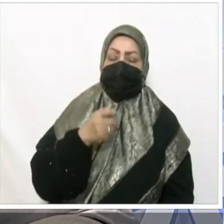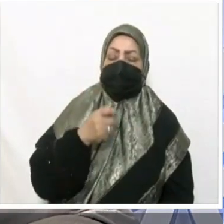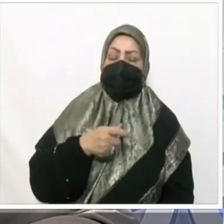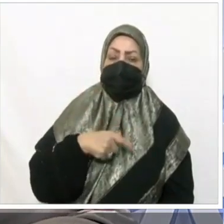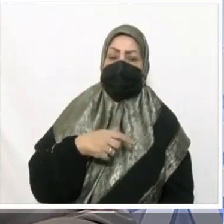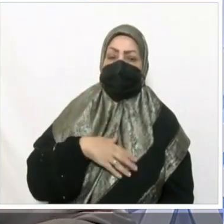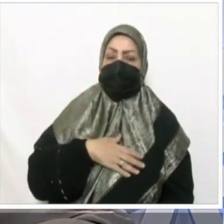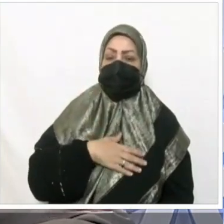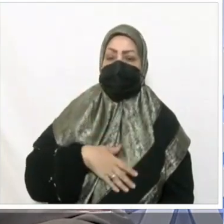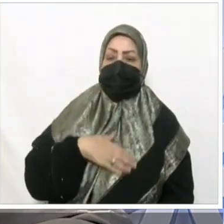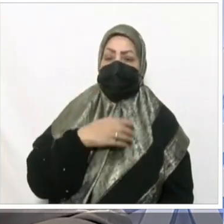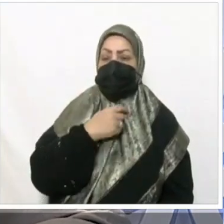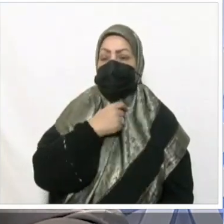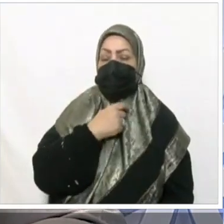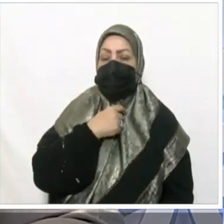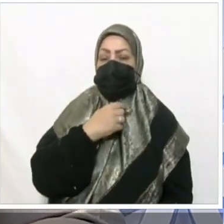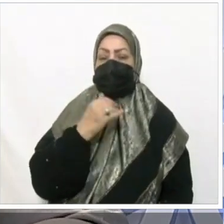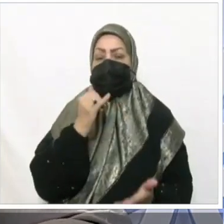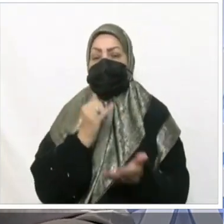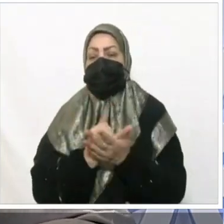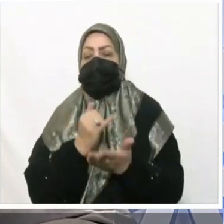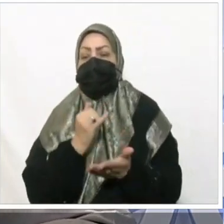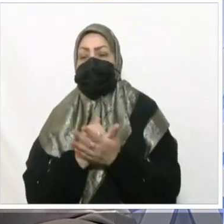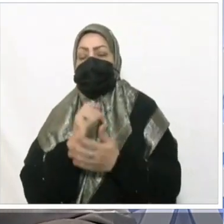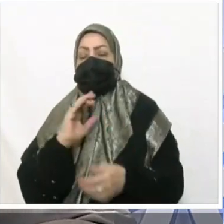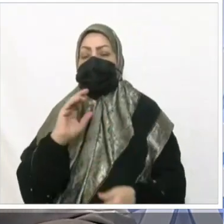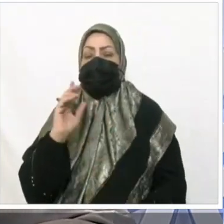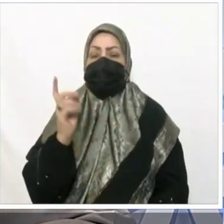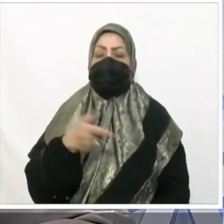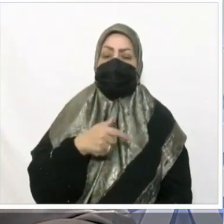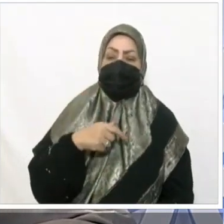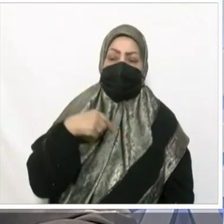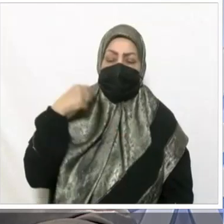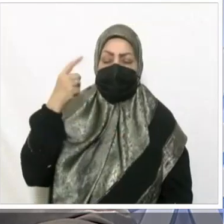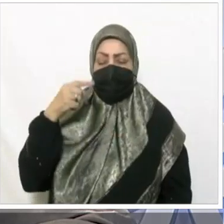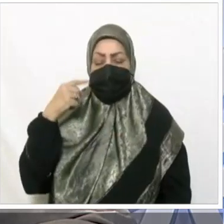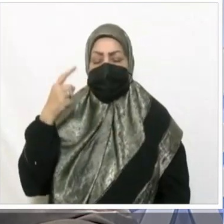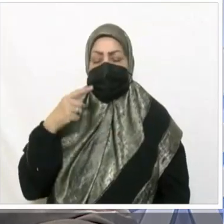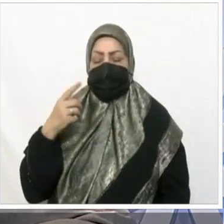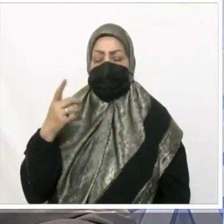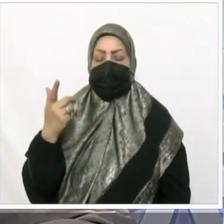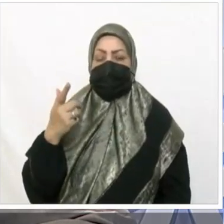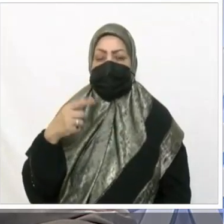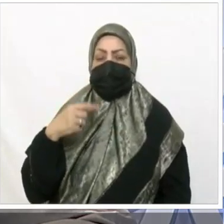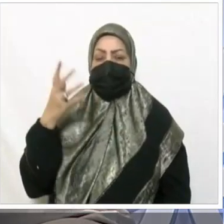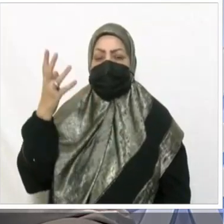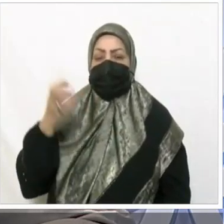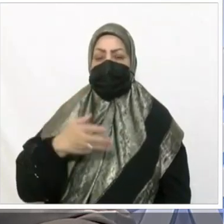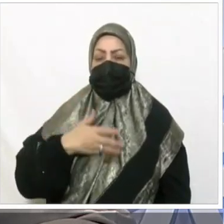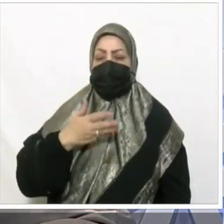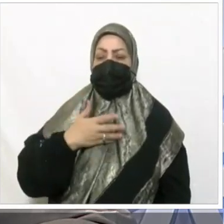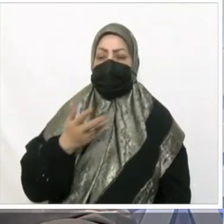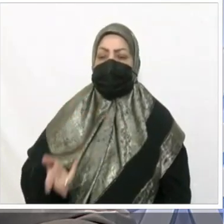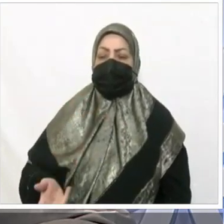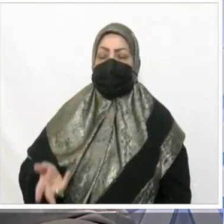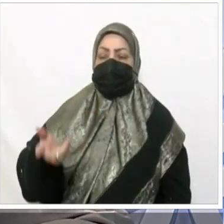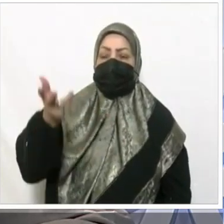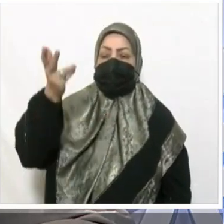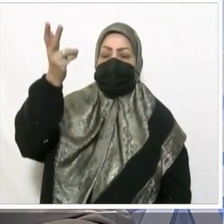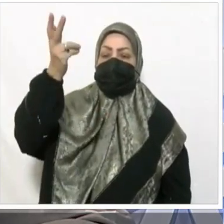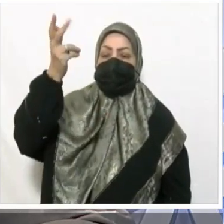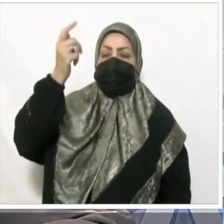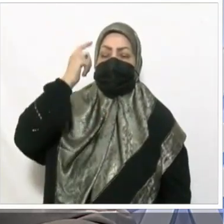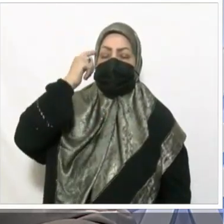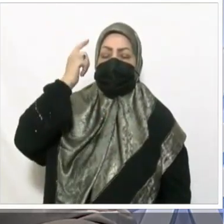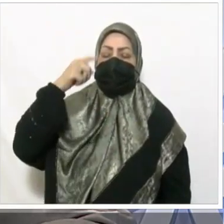بمعنى ينبغي ألا يترك حتى تتفق حديث النبي صلى الله عليه وسلم ولا تختلف. وقالوا إن النبي صلى